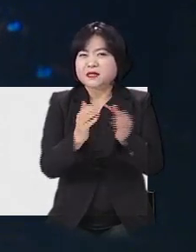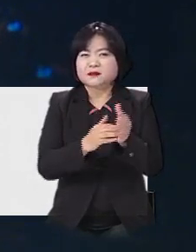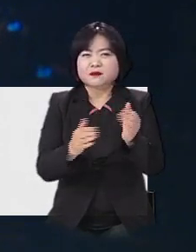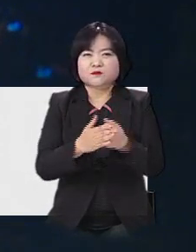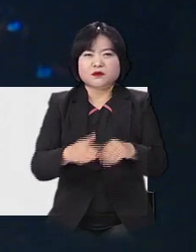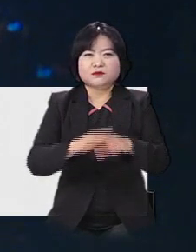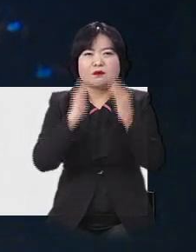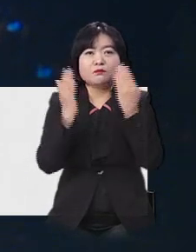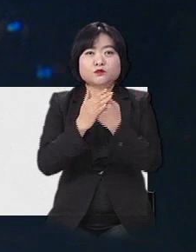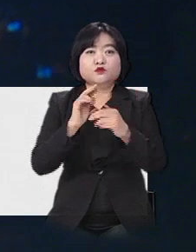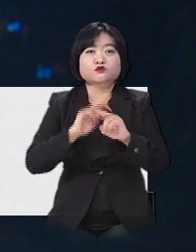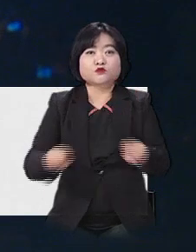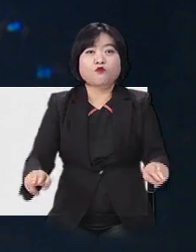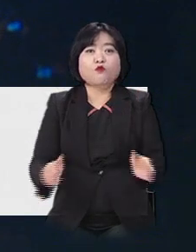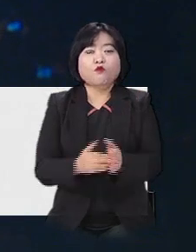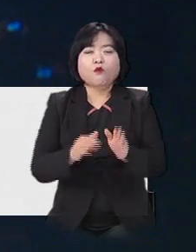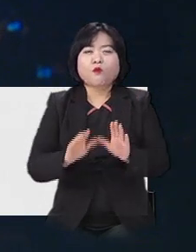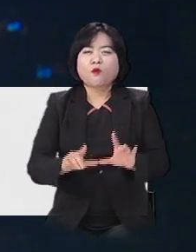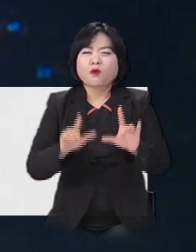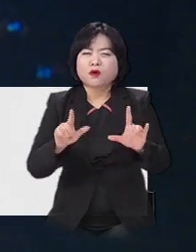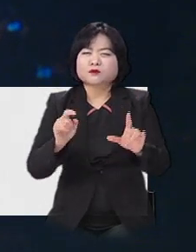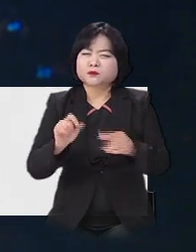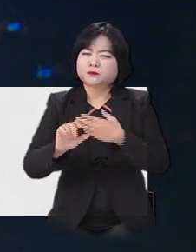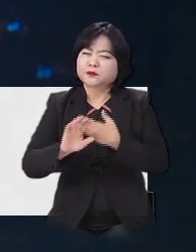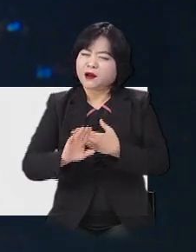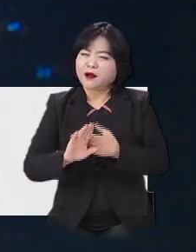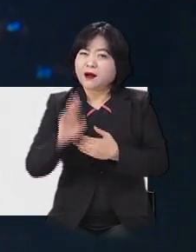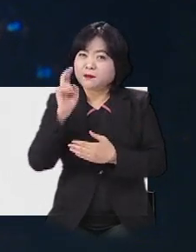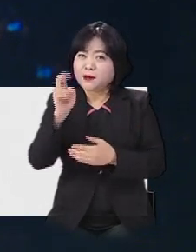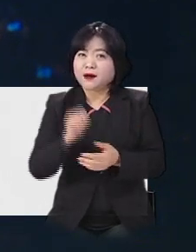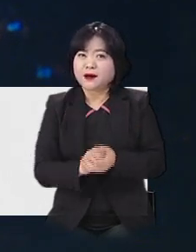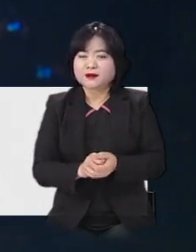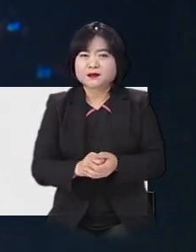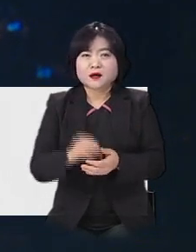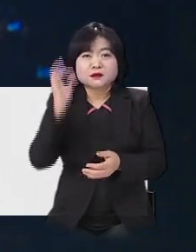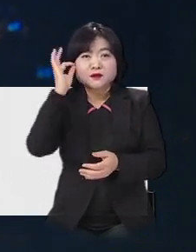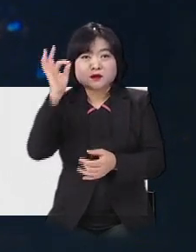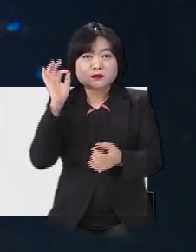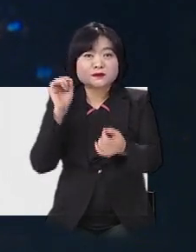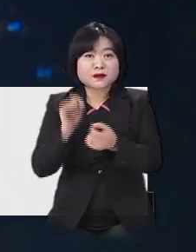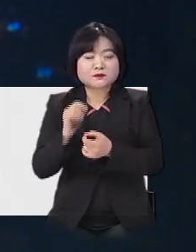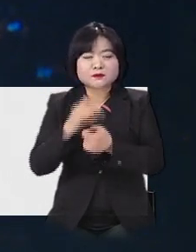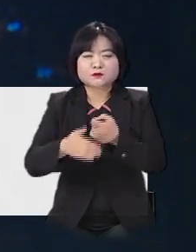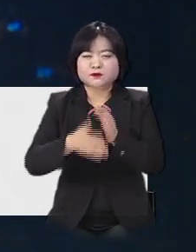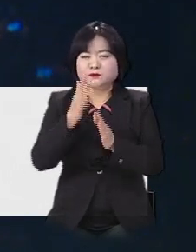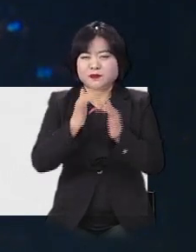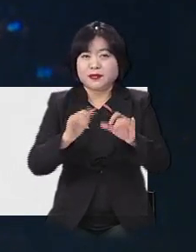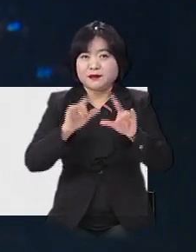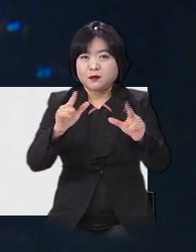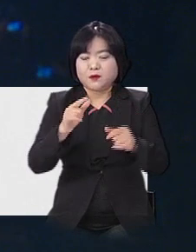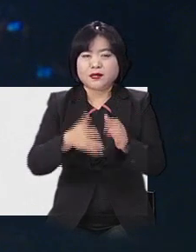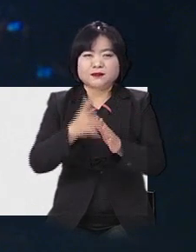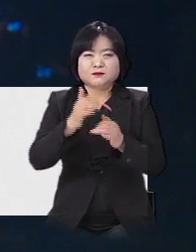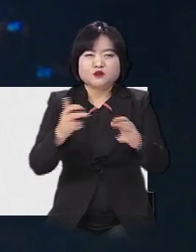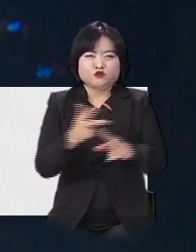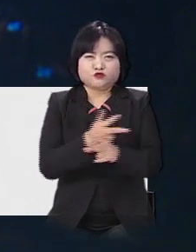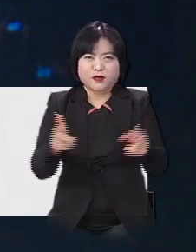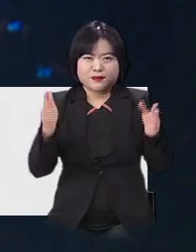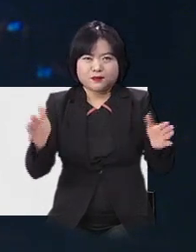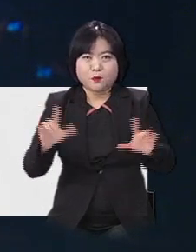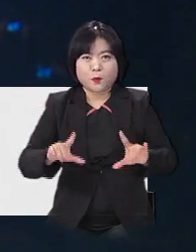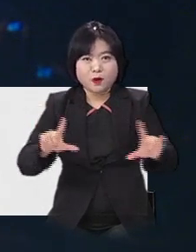행사가 취소됐는데요. 올해는 다를 거라고 합니다. 이제 열흘 정도 남은 대구 시민의 날과 시민주간, 올해는